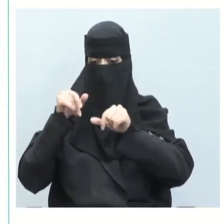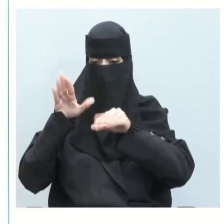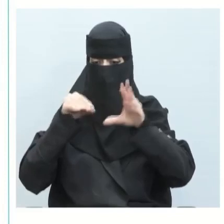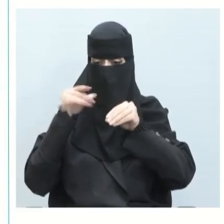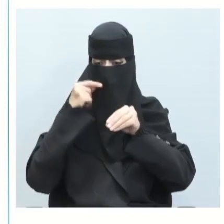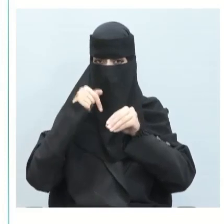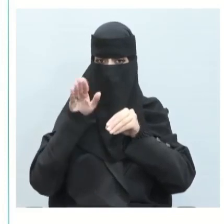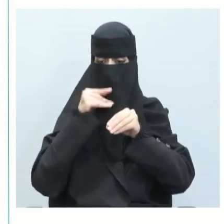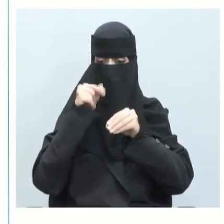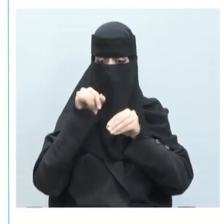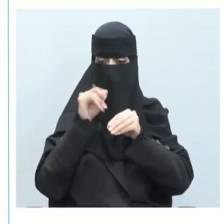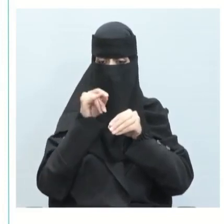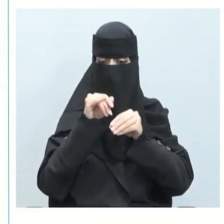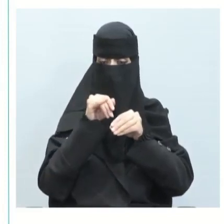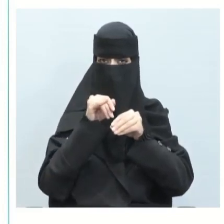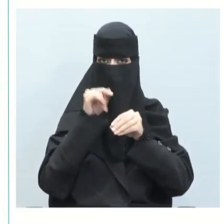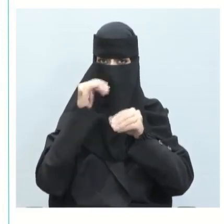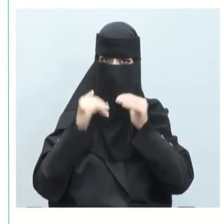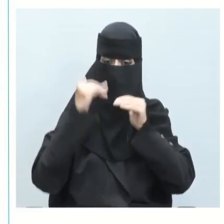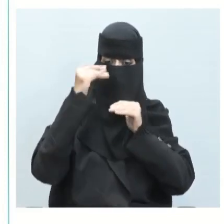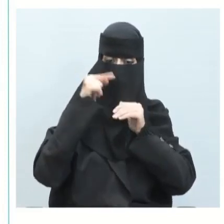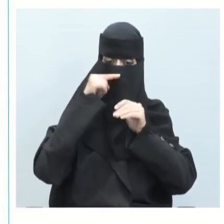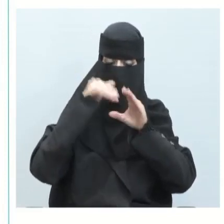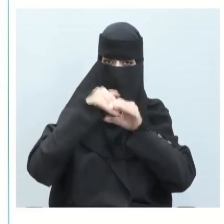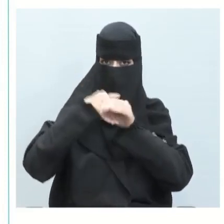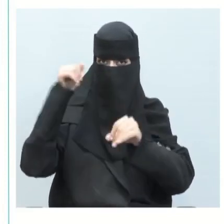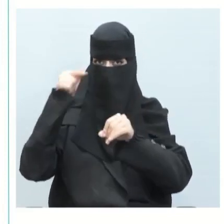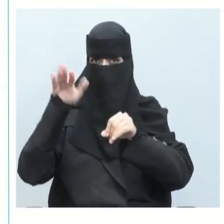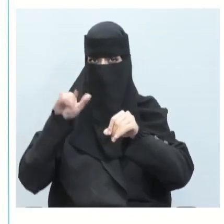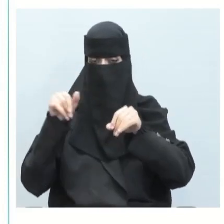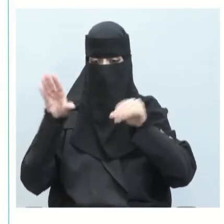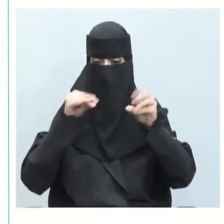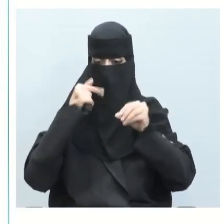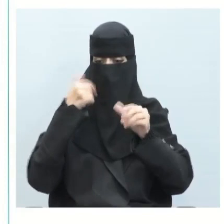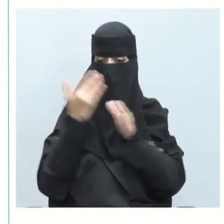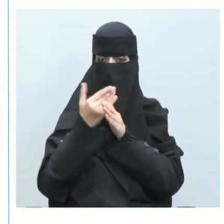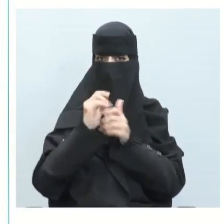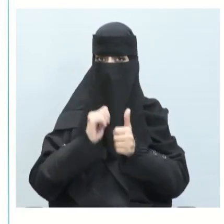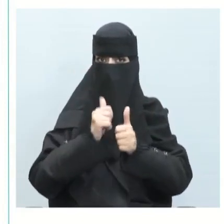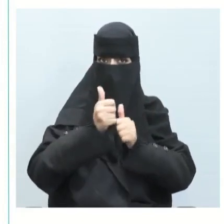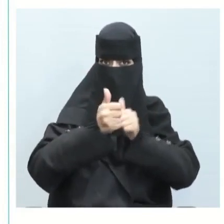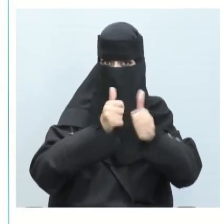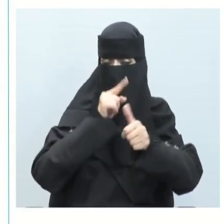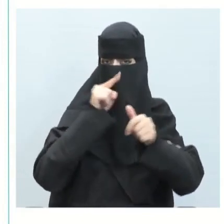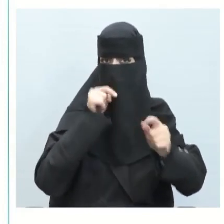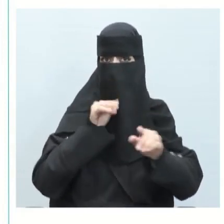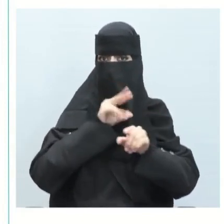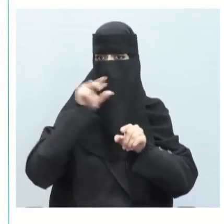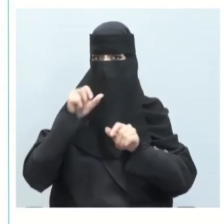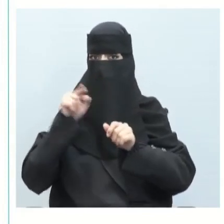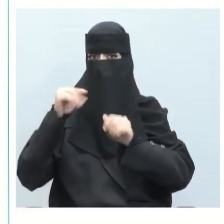والمنافسين لديهم تكاليف ثابته اعلى سيضطرون الى الخروج من السوق لان لا يستطيعون ان